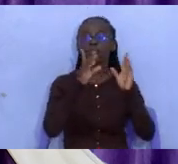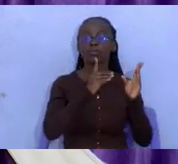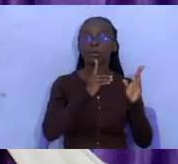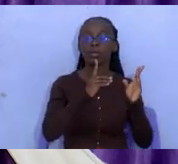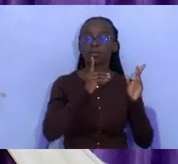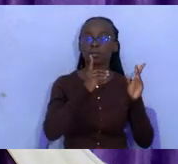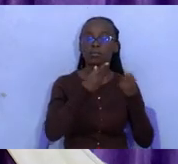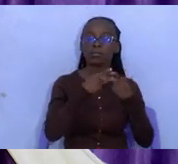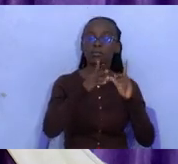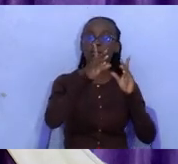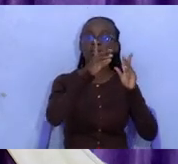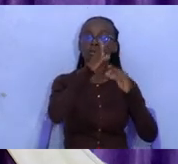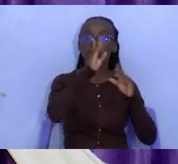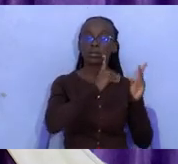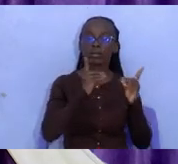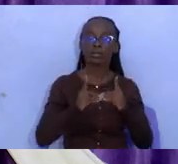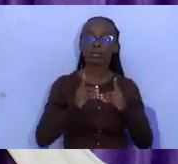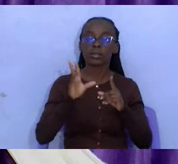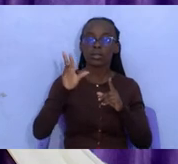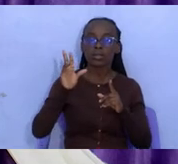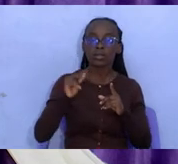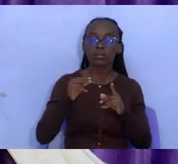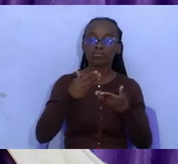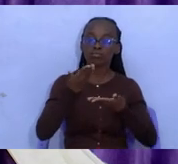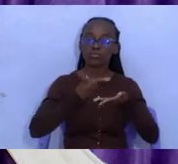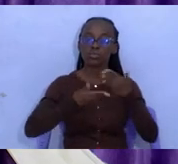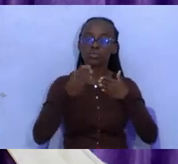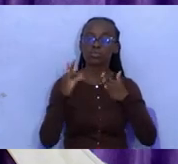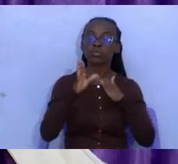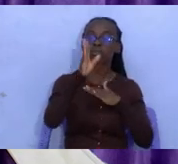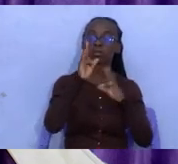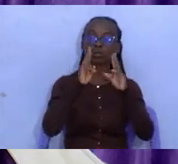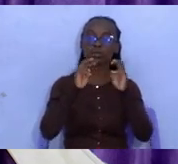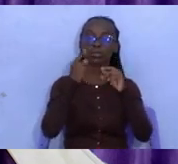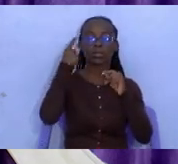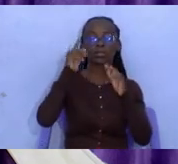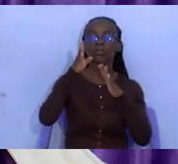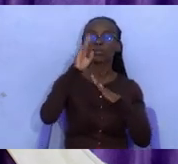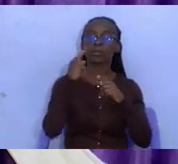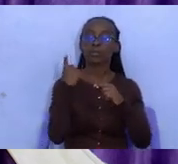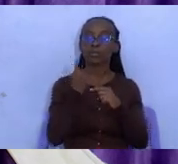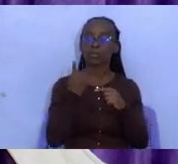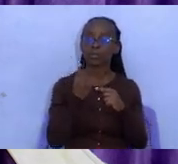Kwa hivyo si tu watumishi ndio wamtafute Mungu. Aha.